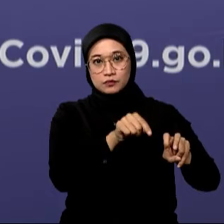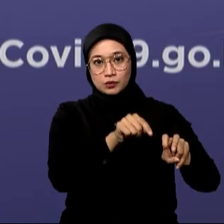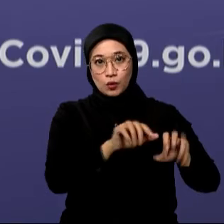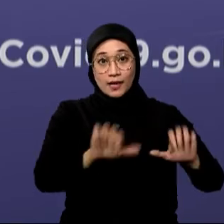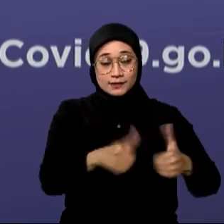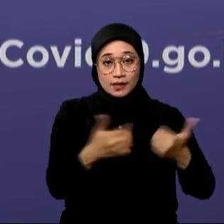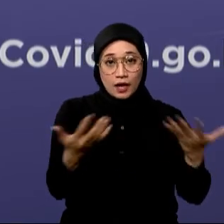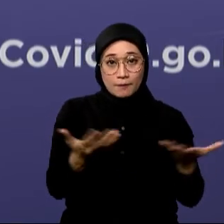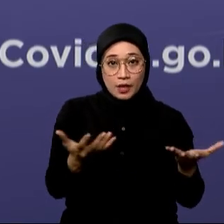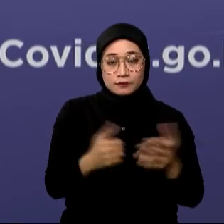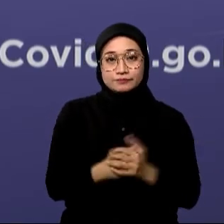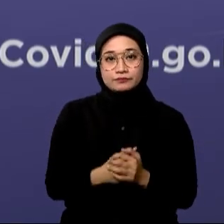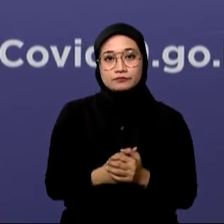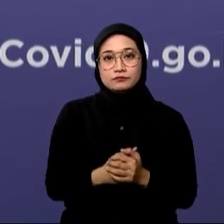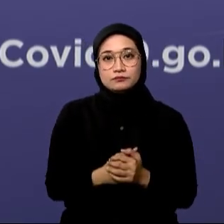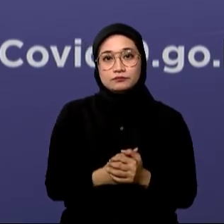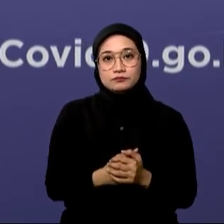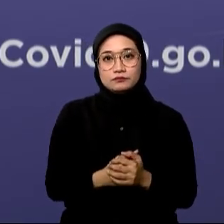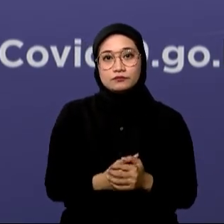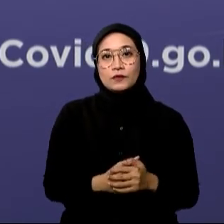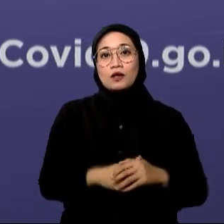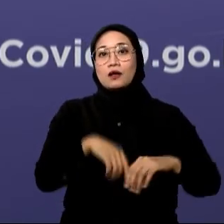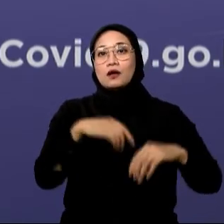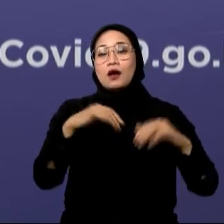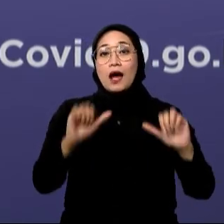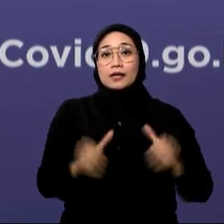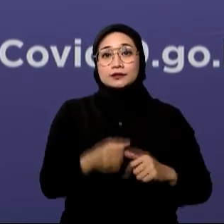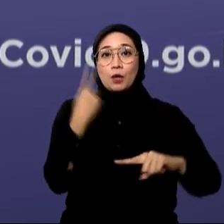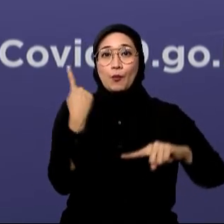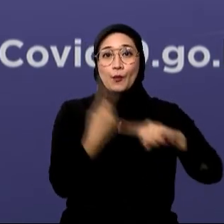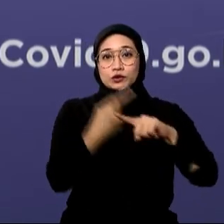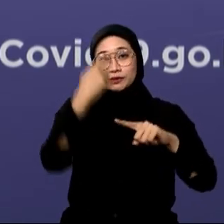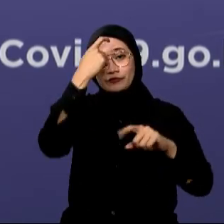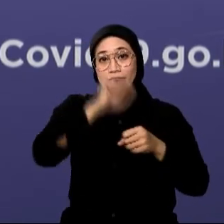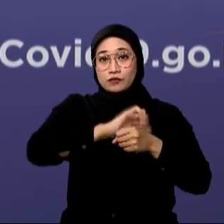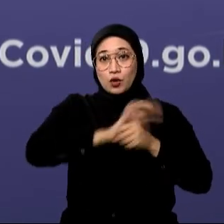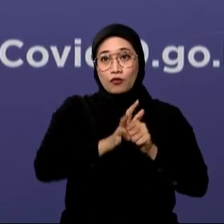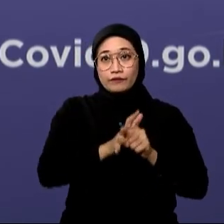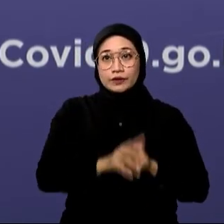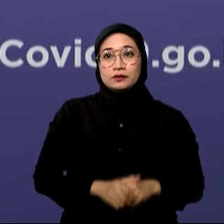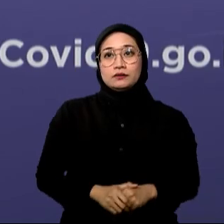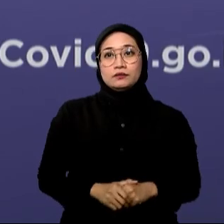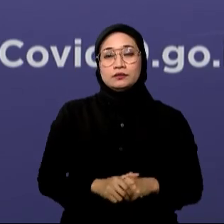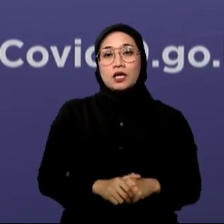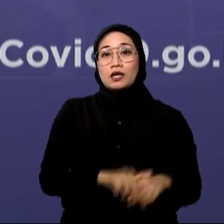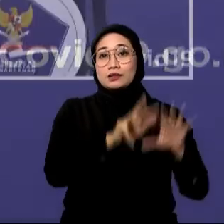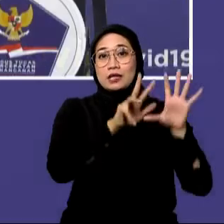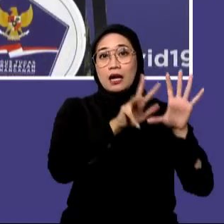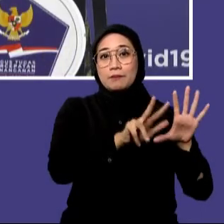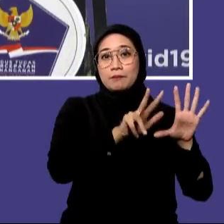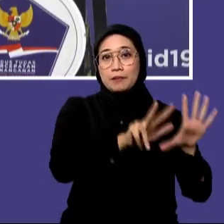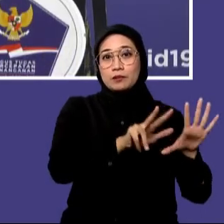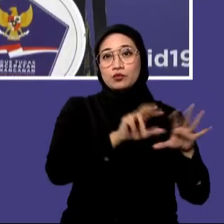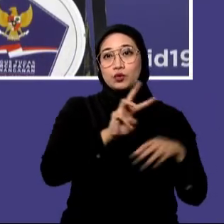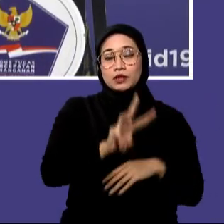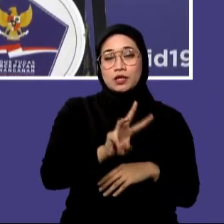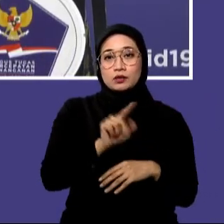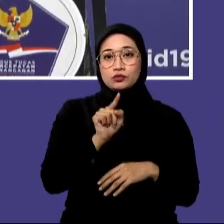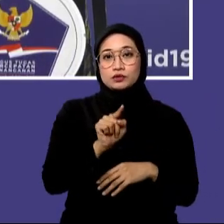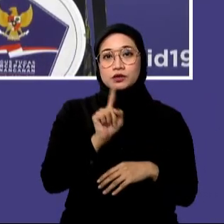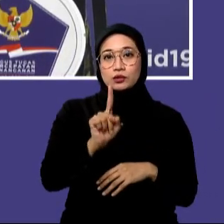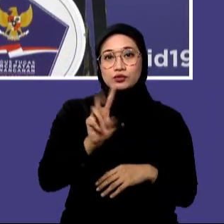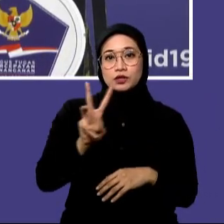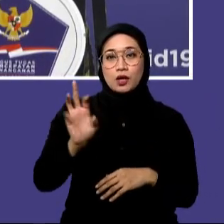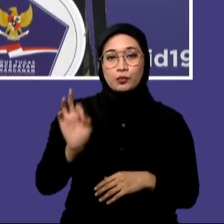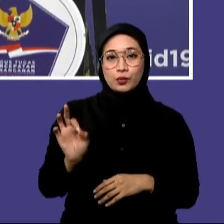positif sebanyak 1.462 orang, sehingga totalnya menjadi 83.130